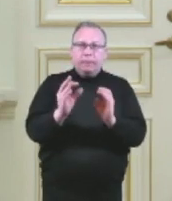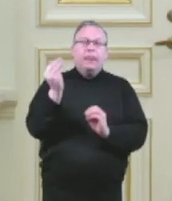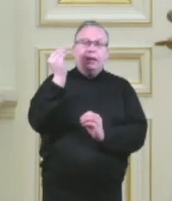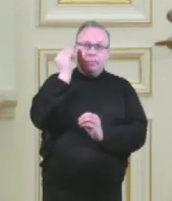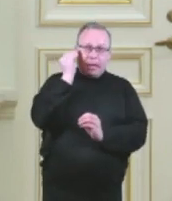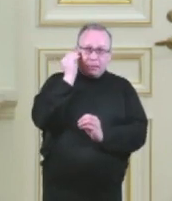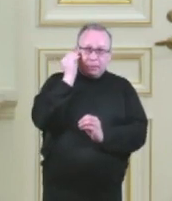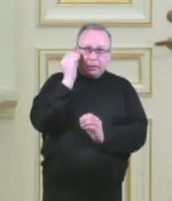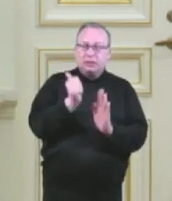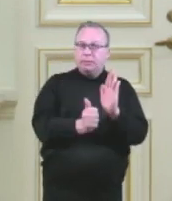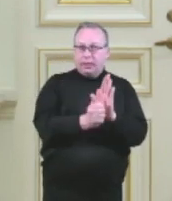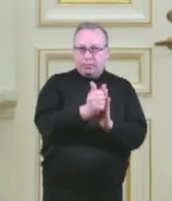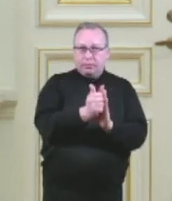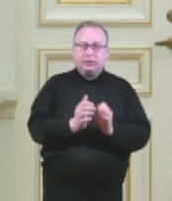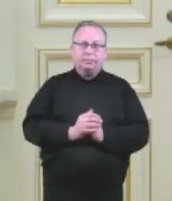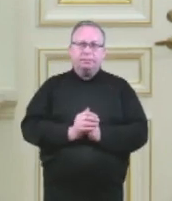įprasmintas ir